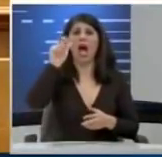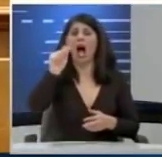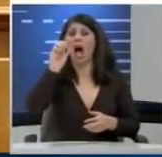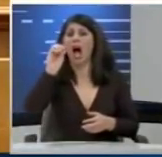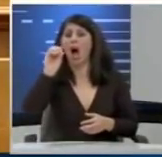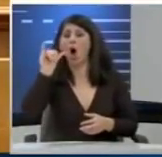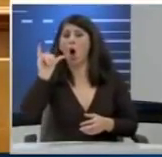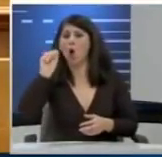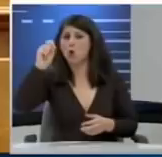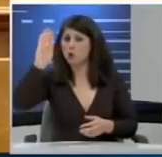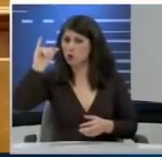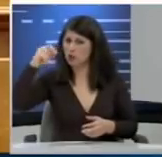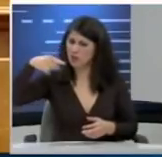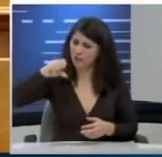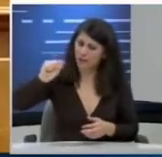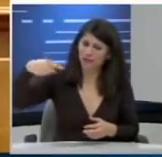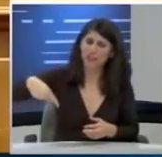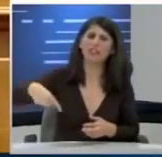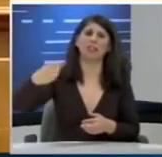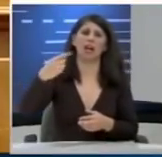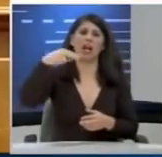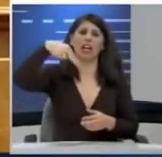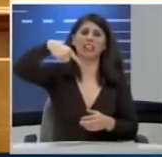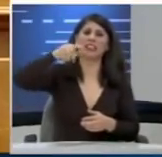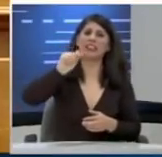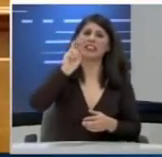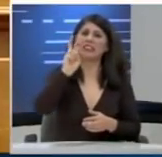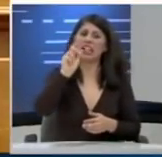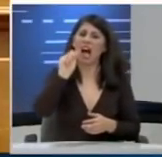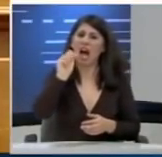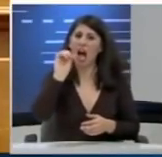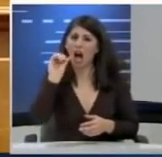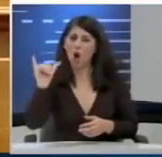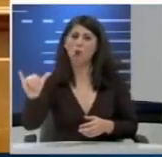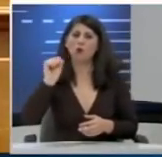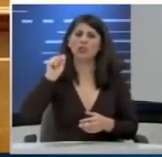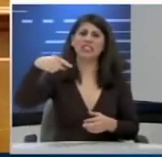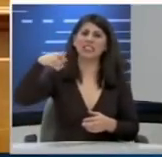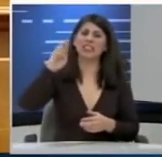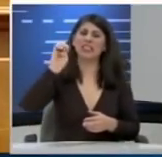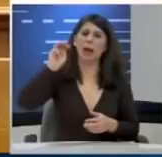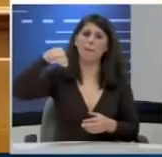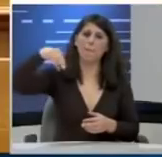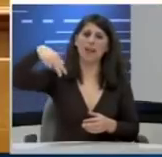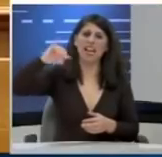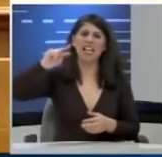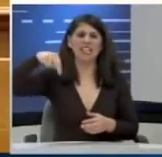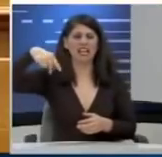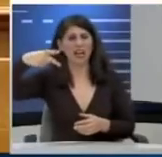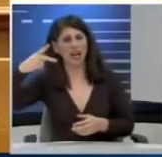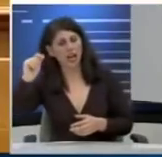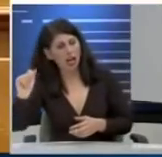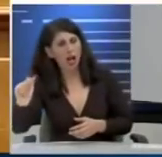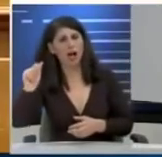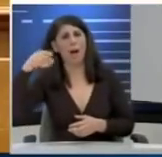Auschwitz, του Νταχάου, των κρεματορίων στην Πολωνία, της Τρεμπλίνκα, του Σομπιμπόρ, του